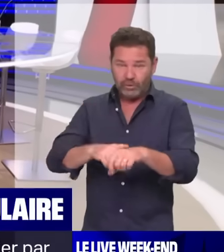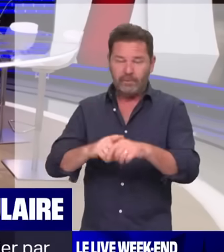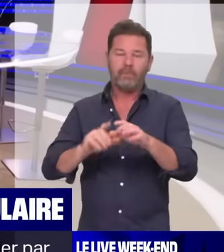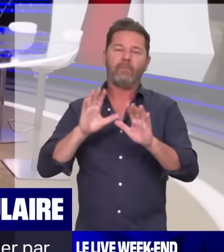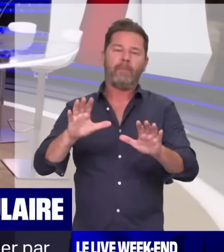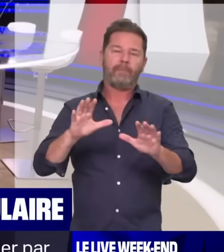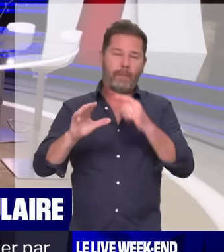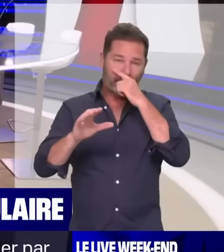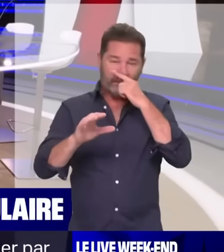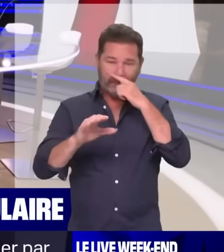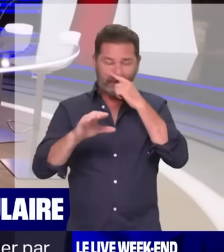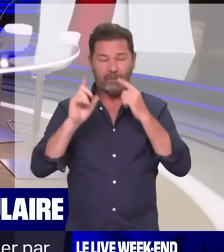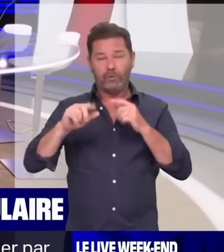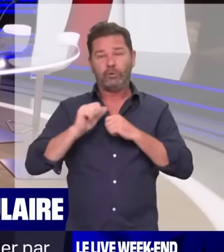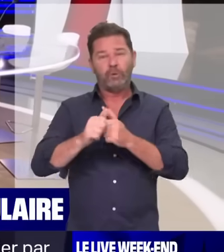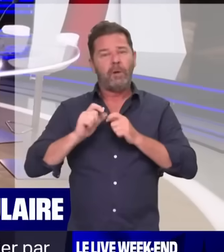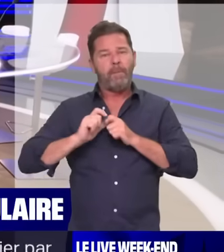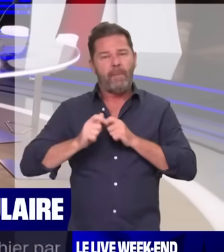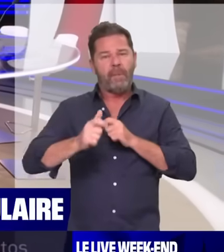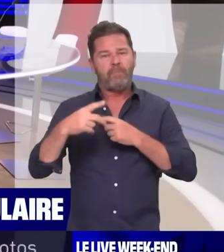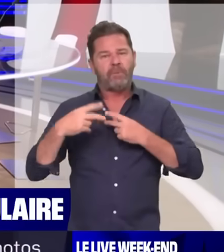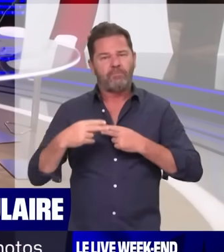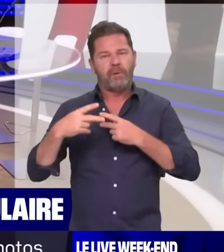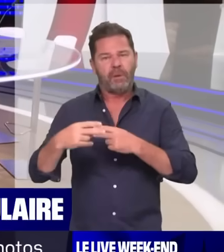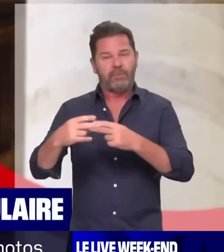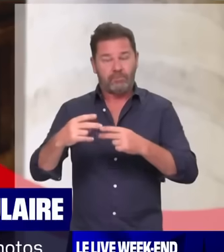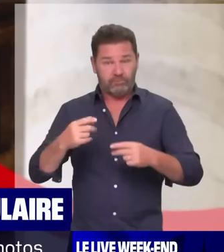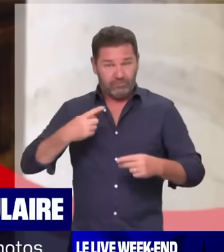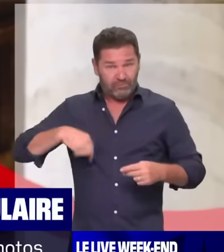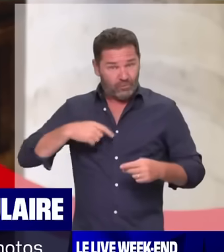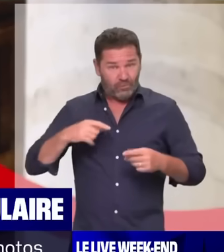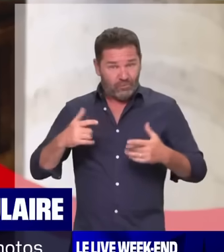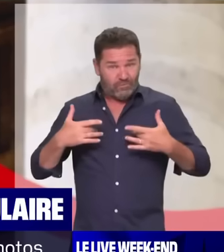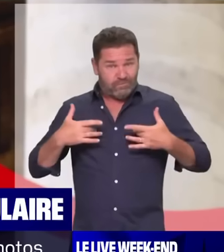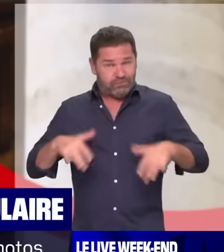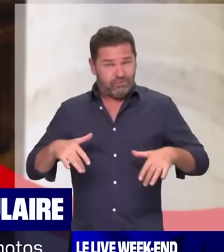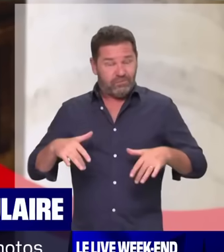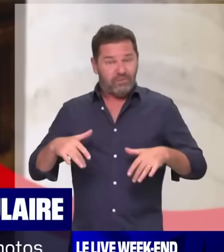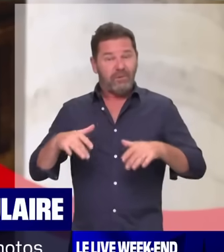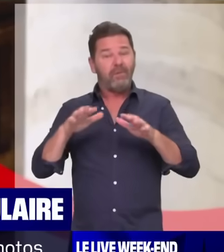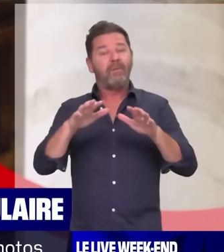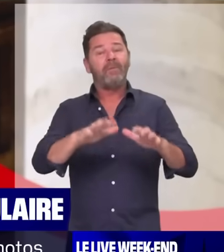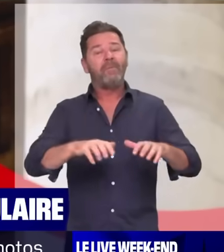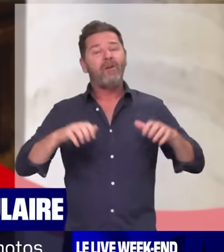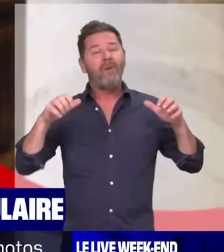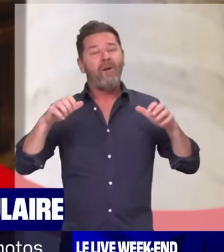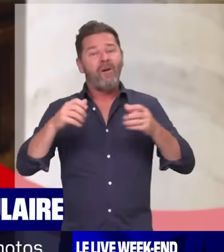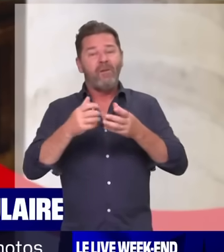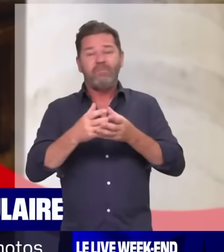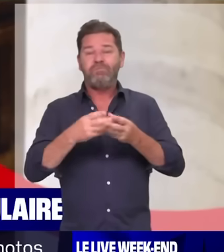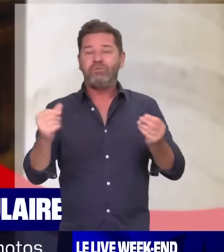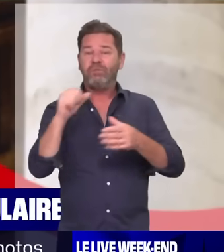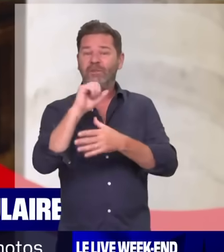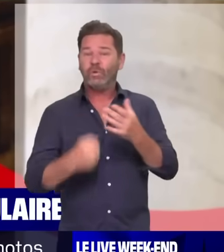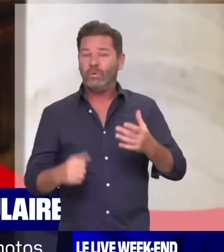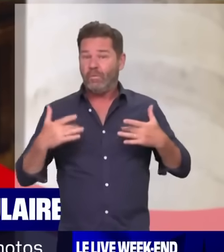étape nous n'avons pas choisi cette dissolution elle s'est imposée à nous je pense que le Président de la République a agi de manière